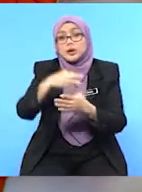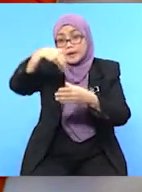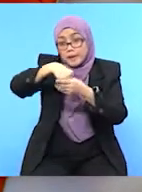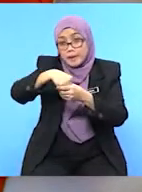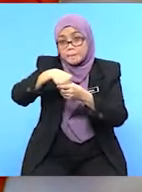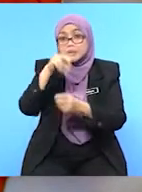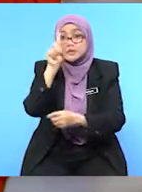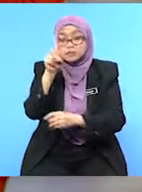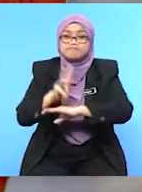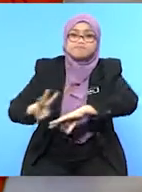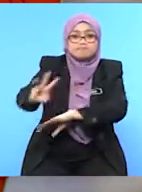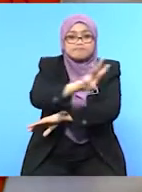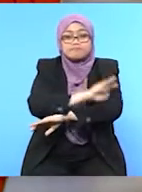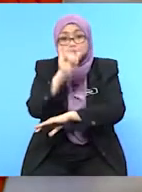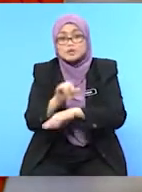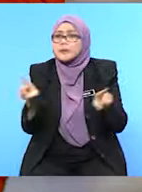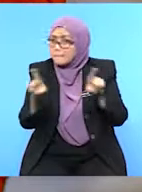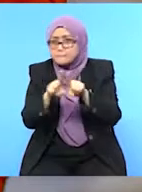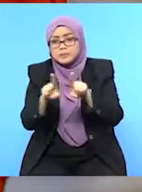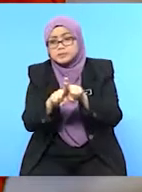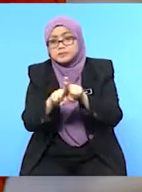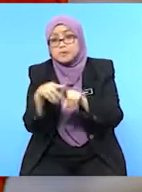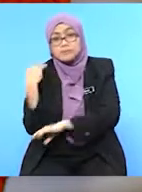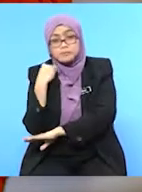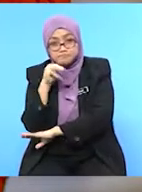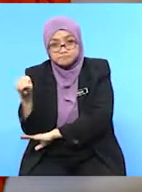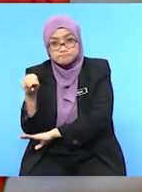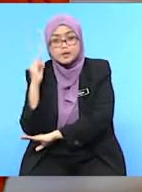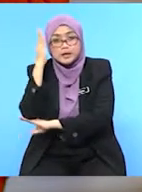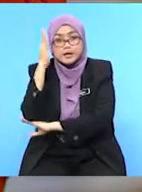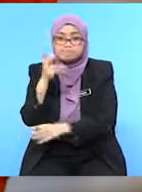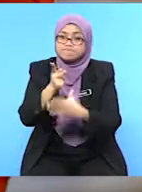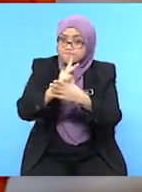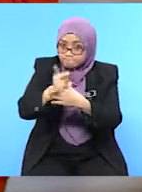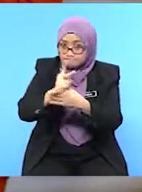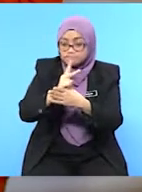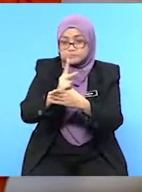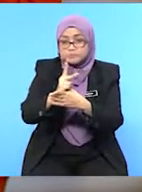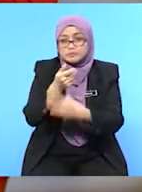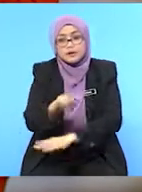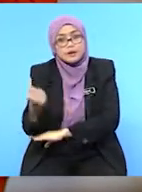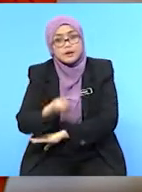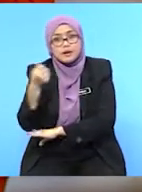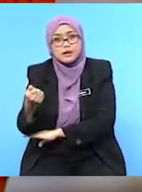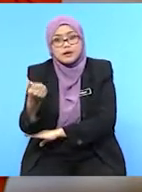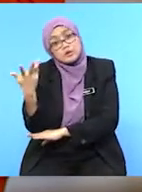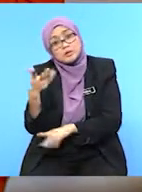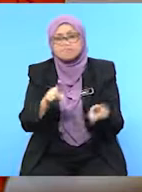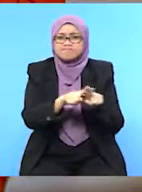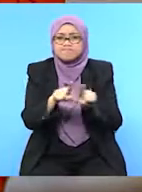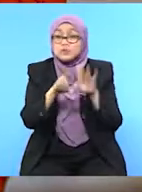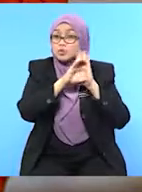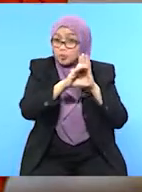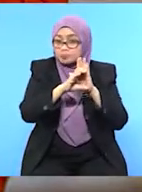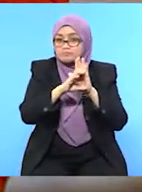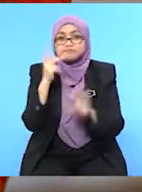makan dia detakkan di sebuah konser yang sama dan mereka berfungsi kemudahan dan prasarana yang sambel seperti tenda dewan dan